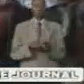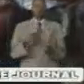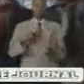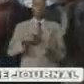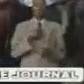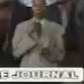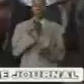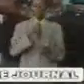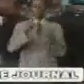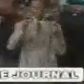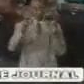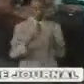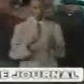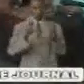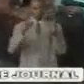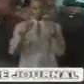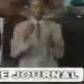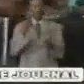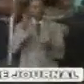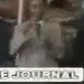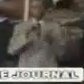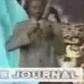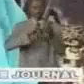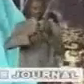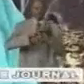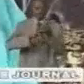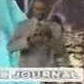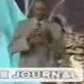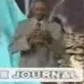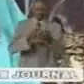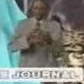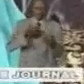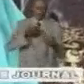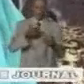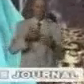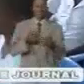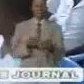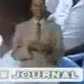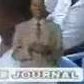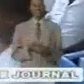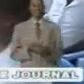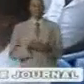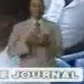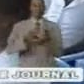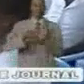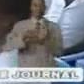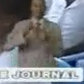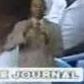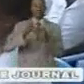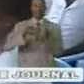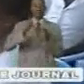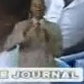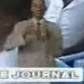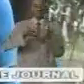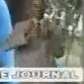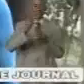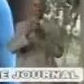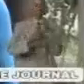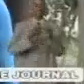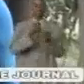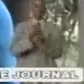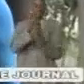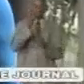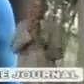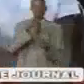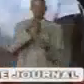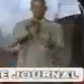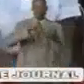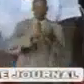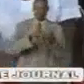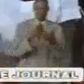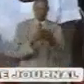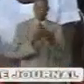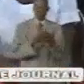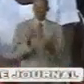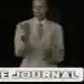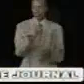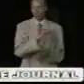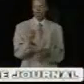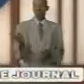Les élèves des différentes écoles ont présenté les CNET sur la promotion de l'éducation des filles pour le développement.